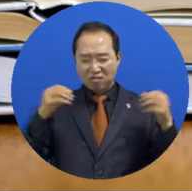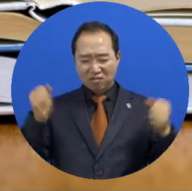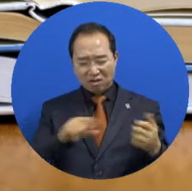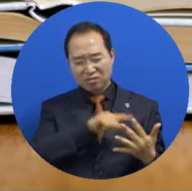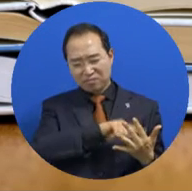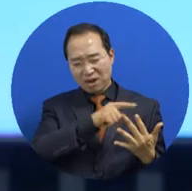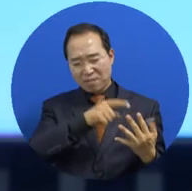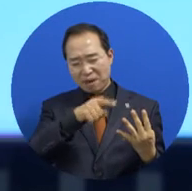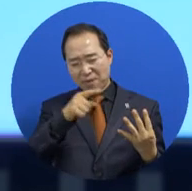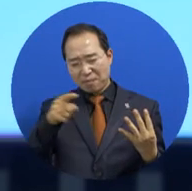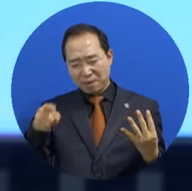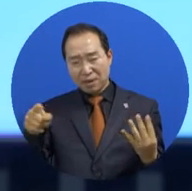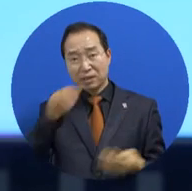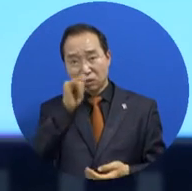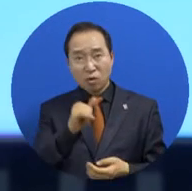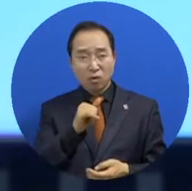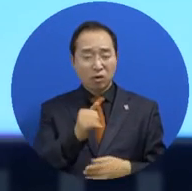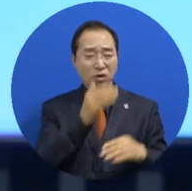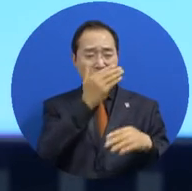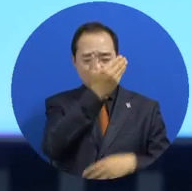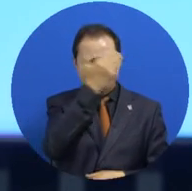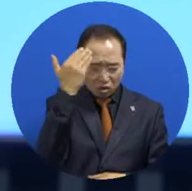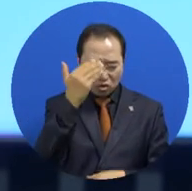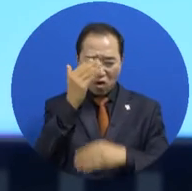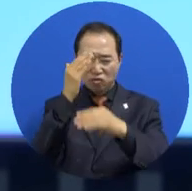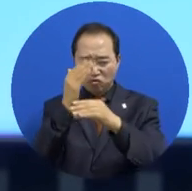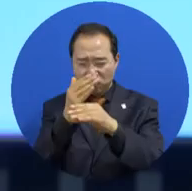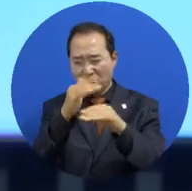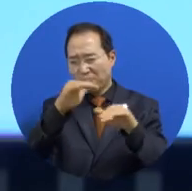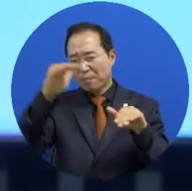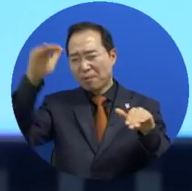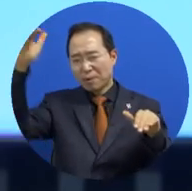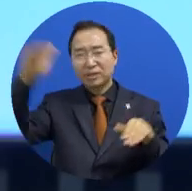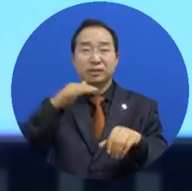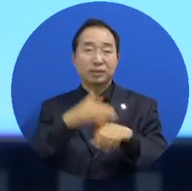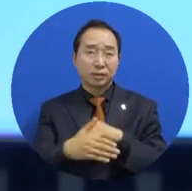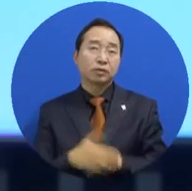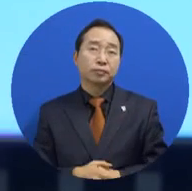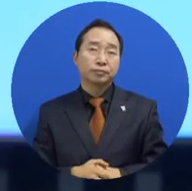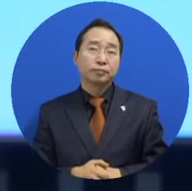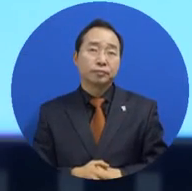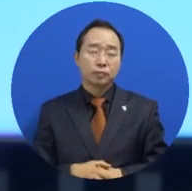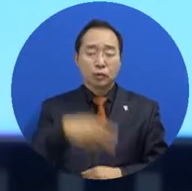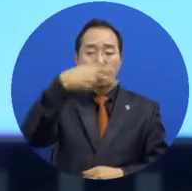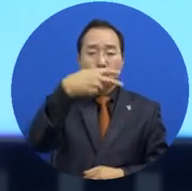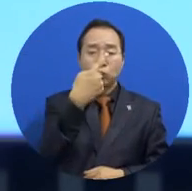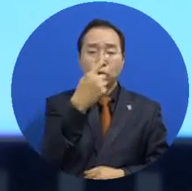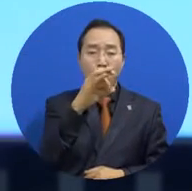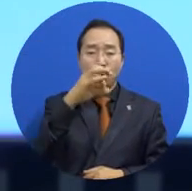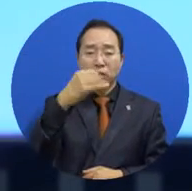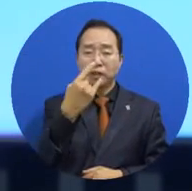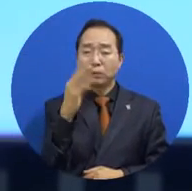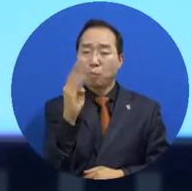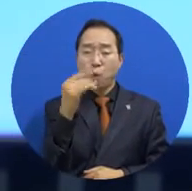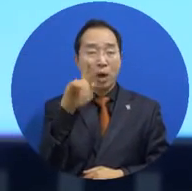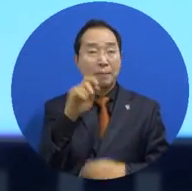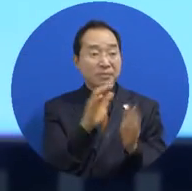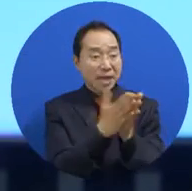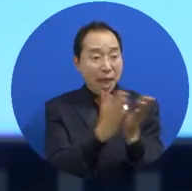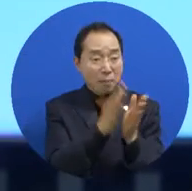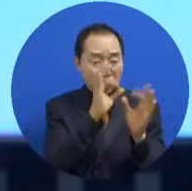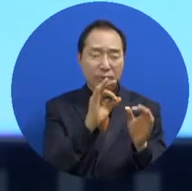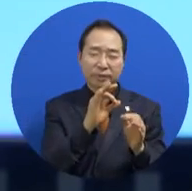이렇게 살아요. 20년씩 다닐 수도 있고 25년이기도 하고. 그래서 동의보감은 뭐 아예